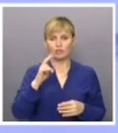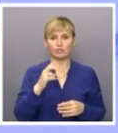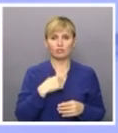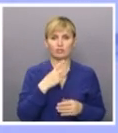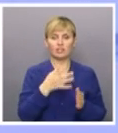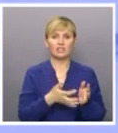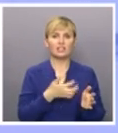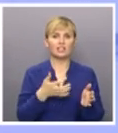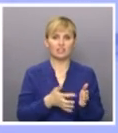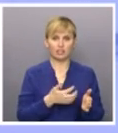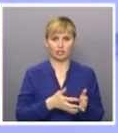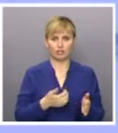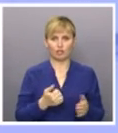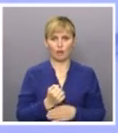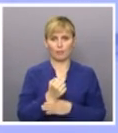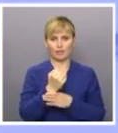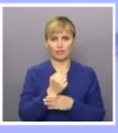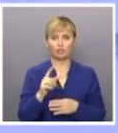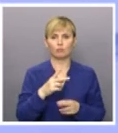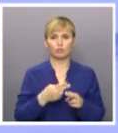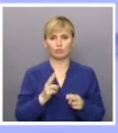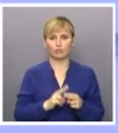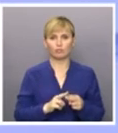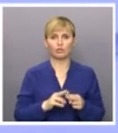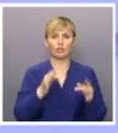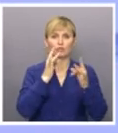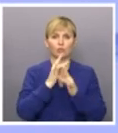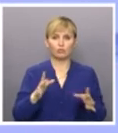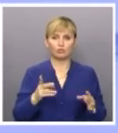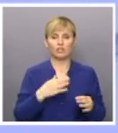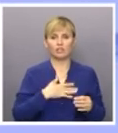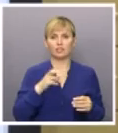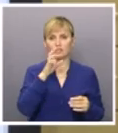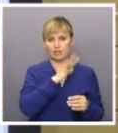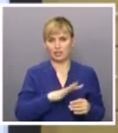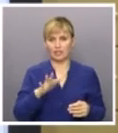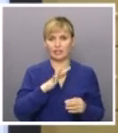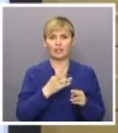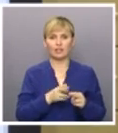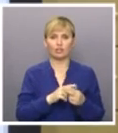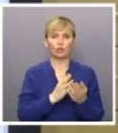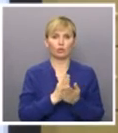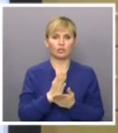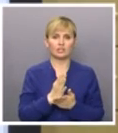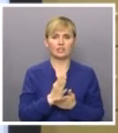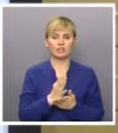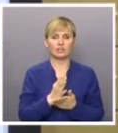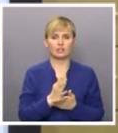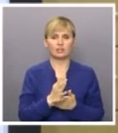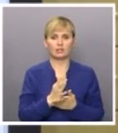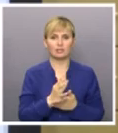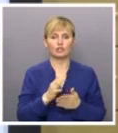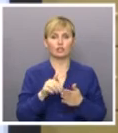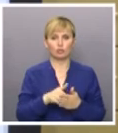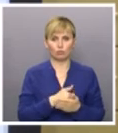это недостаточная поддержка, потому что аквакультура для нашей страны, как ни странно это звучит, это отрасль достаточно